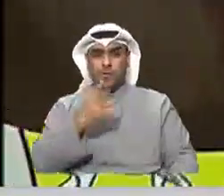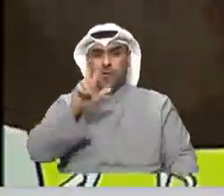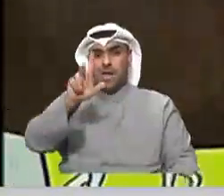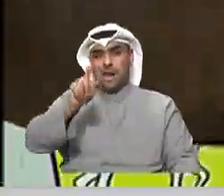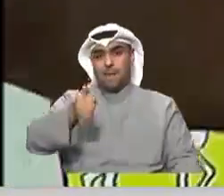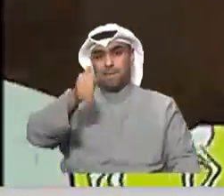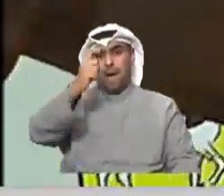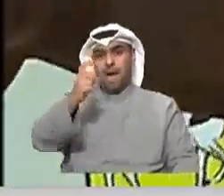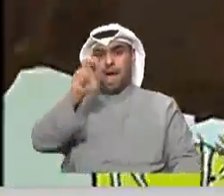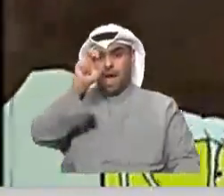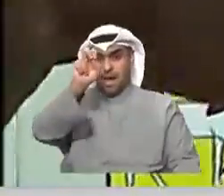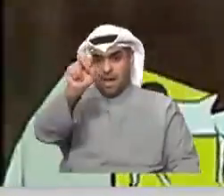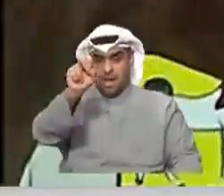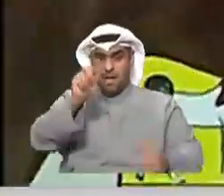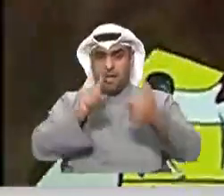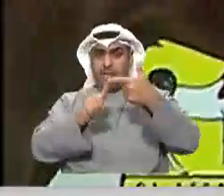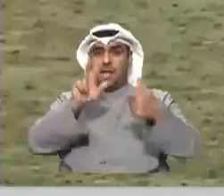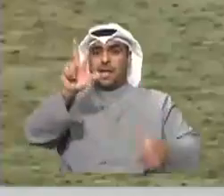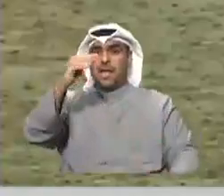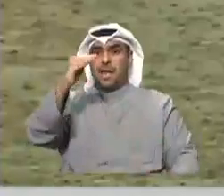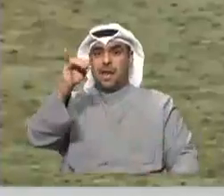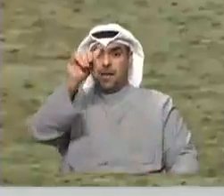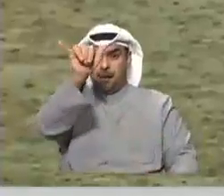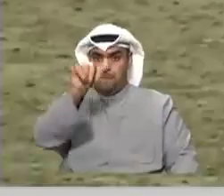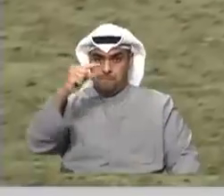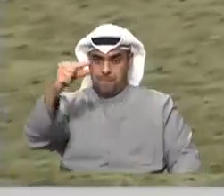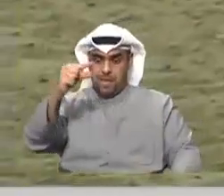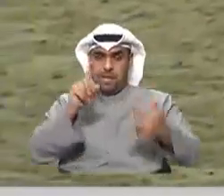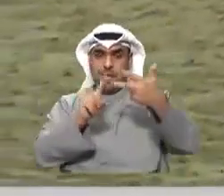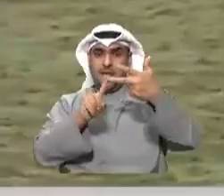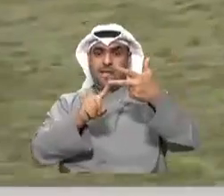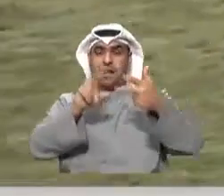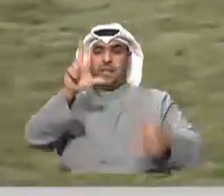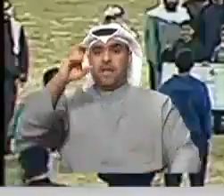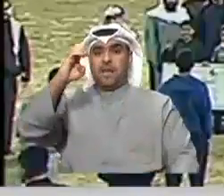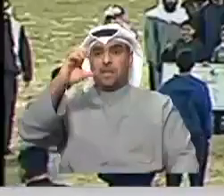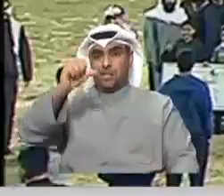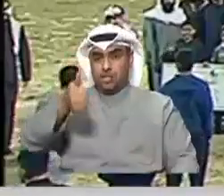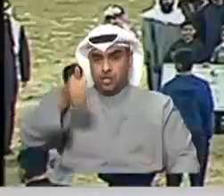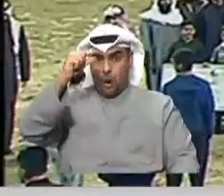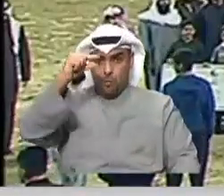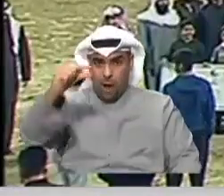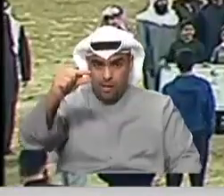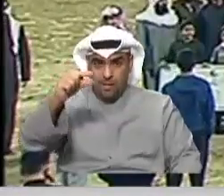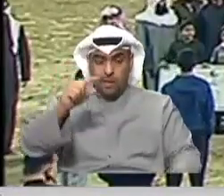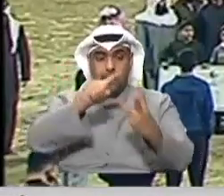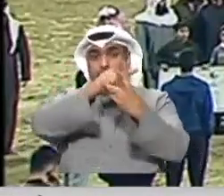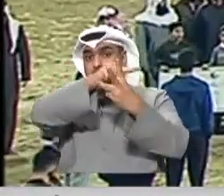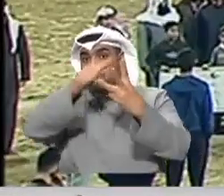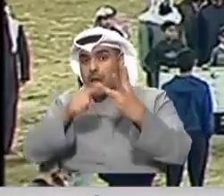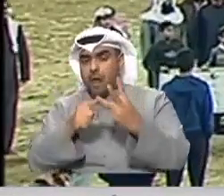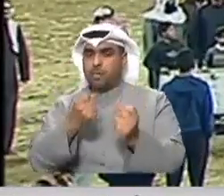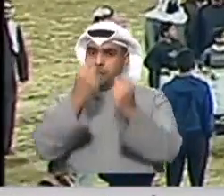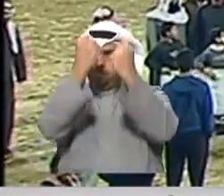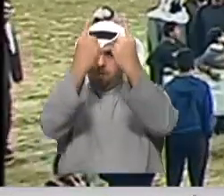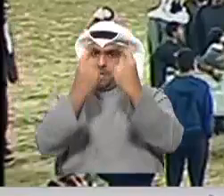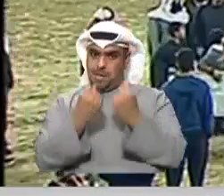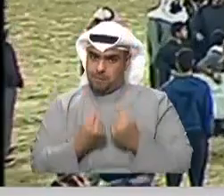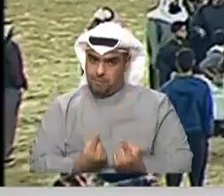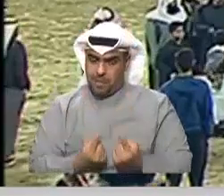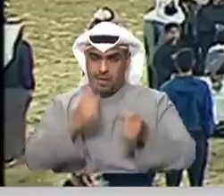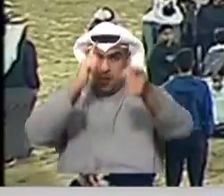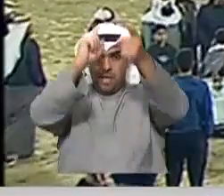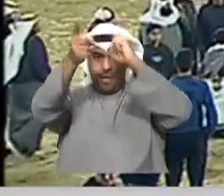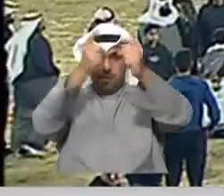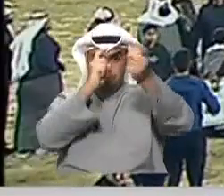والعبيد والحمد ومرابط أصايل والأغر والجواد بعد نجاح تنظيمي وتنافسي عالي